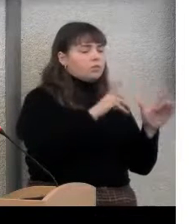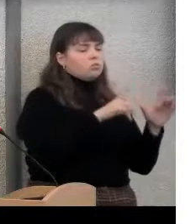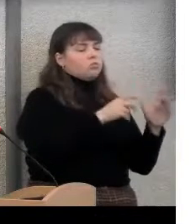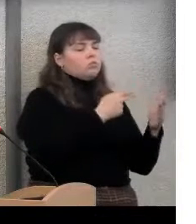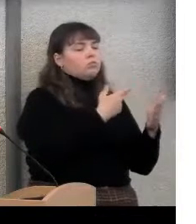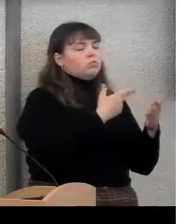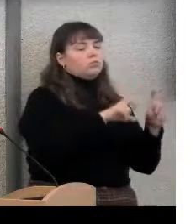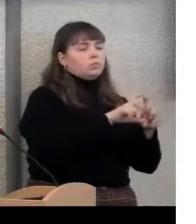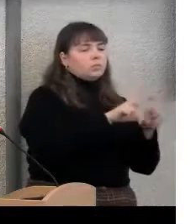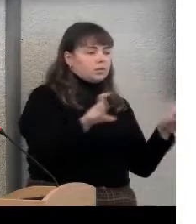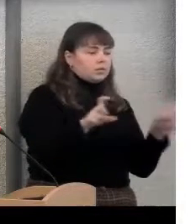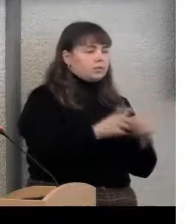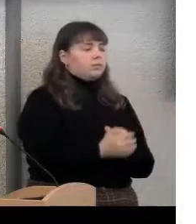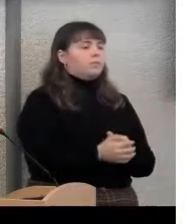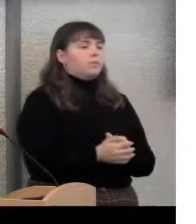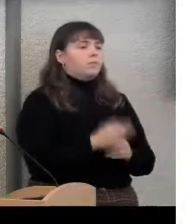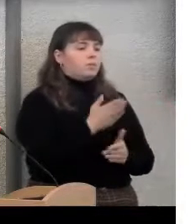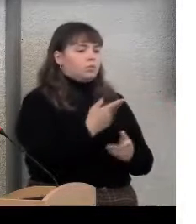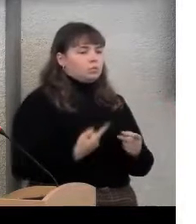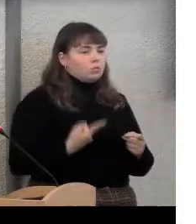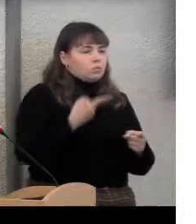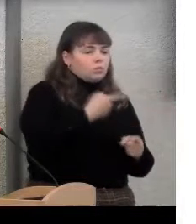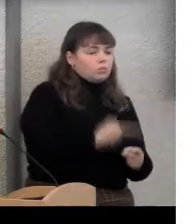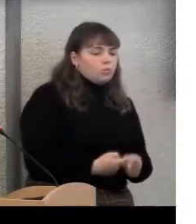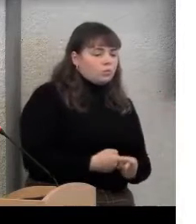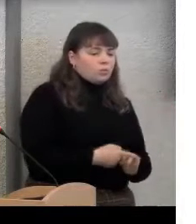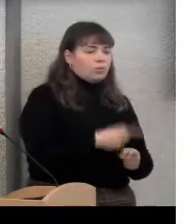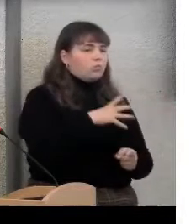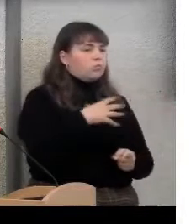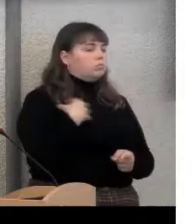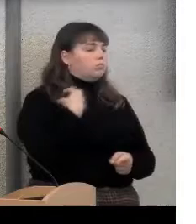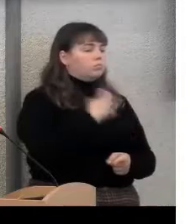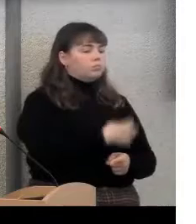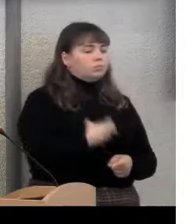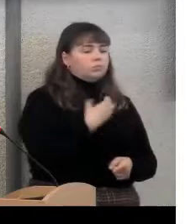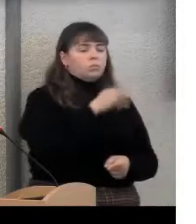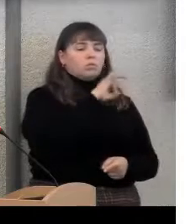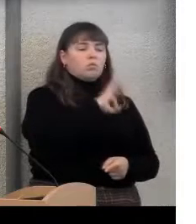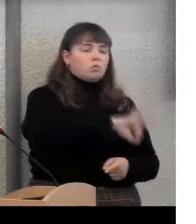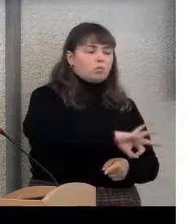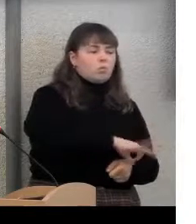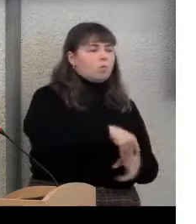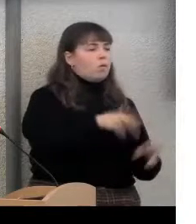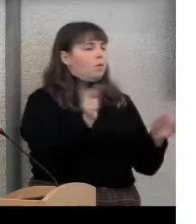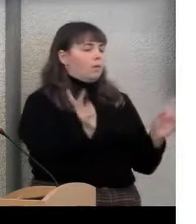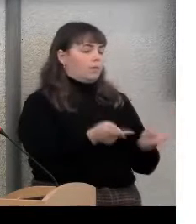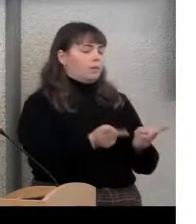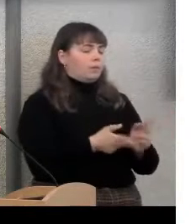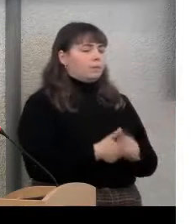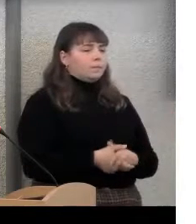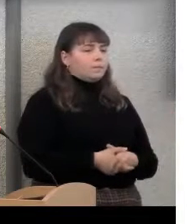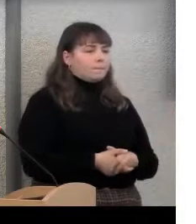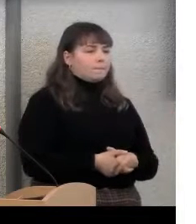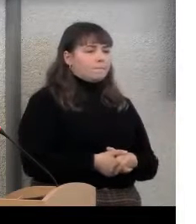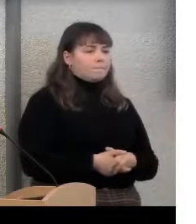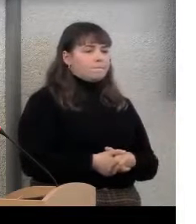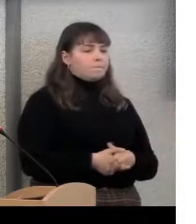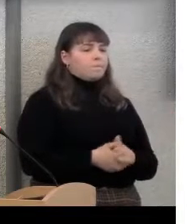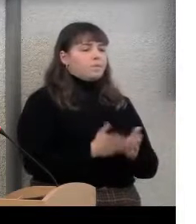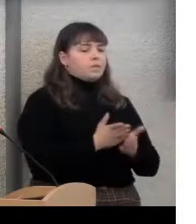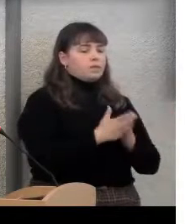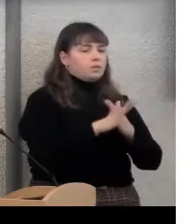įstaigoms. Jūsų prisidėjimas buvo be galo naudingas ir reikalingas ir jis